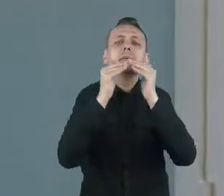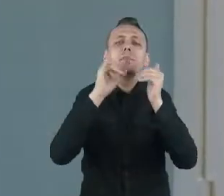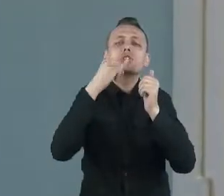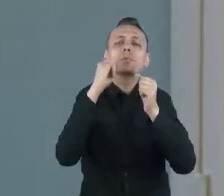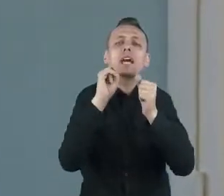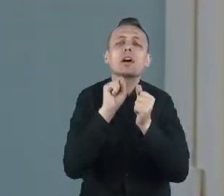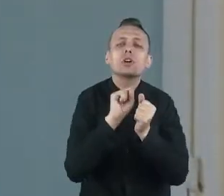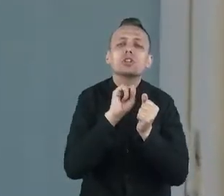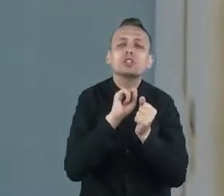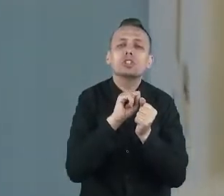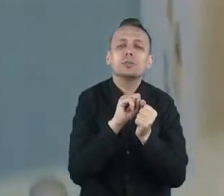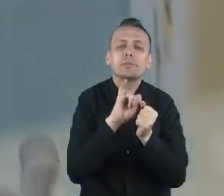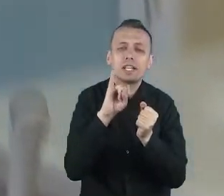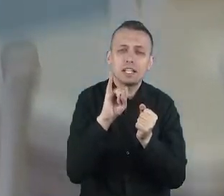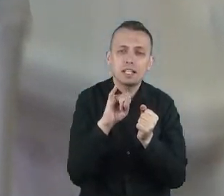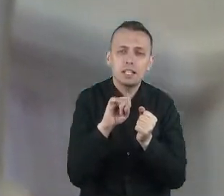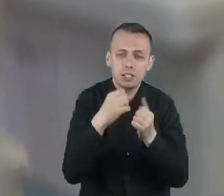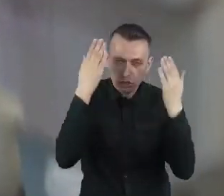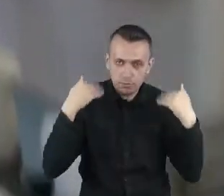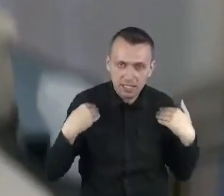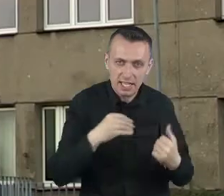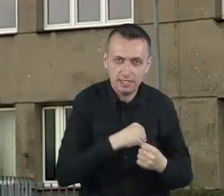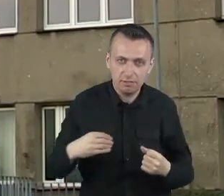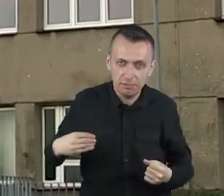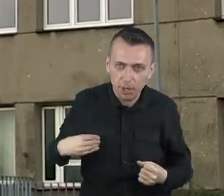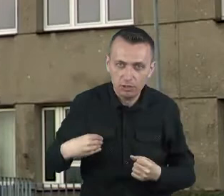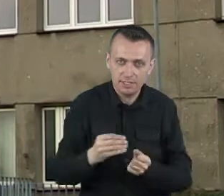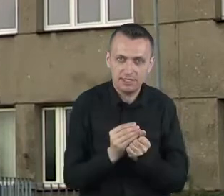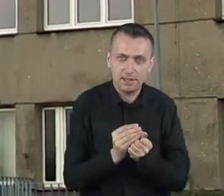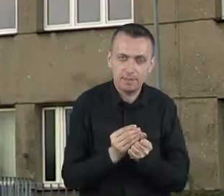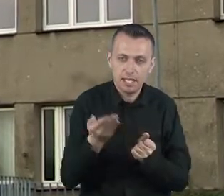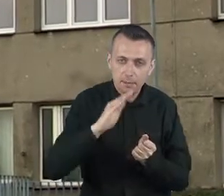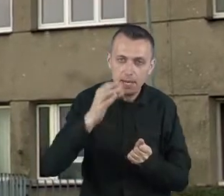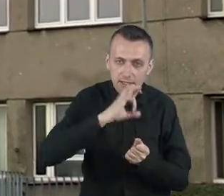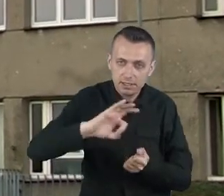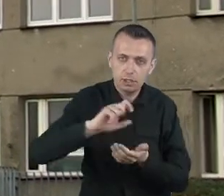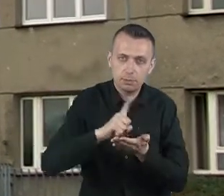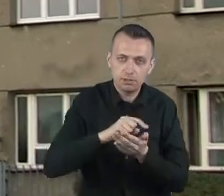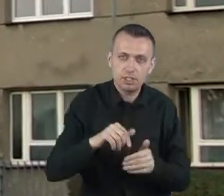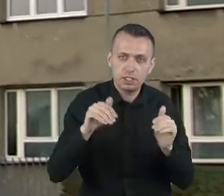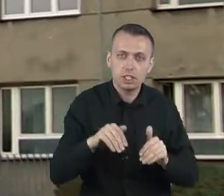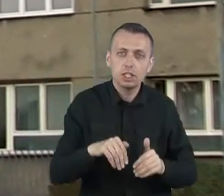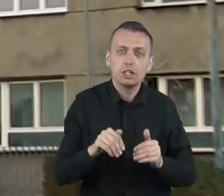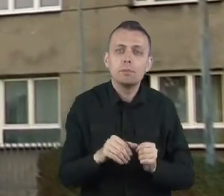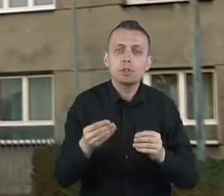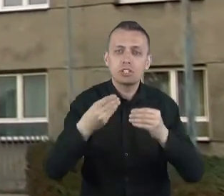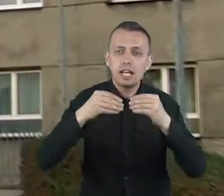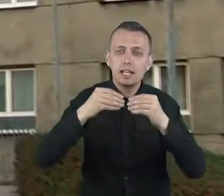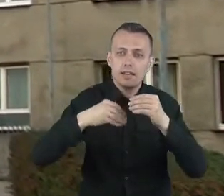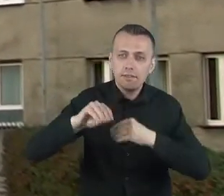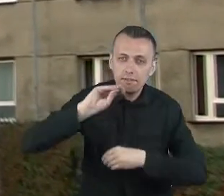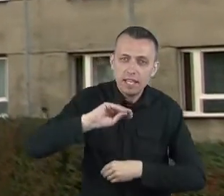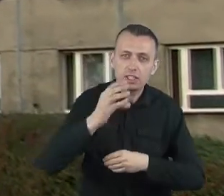jakości, jakie mają szpitale w Polsce. Otrzymanie certyfikatu z Centrum Monitorowania Jakości daje szpitalowi możliwość wyższego punktowania